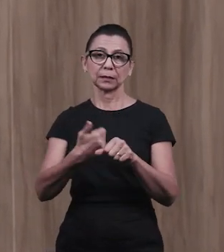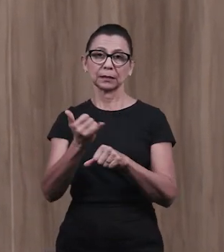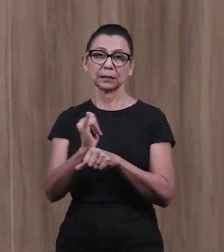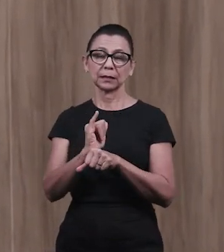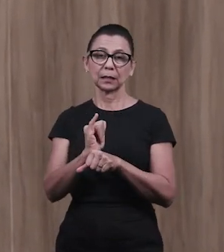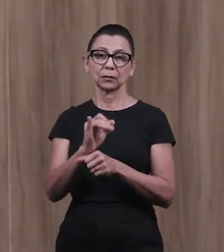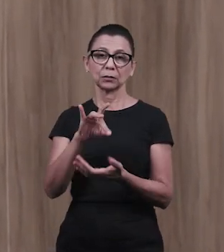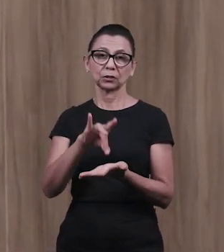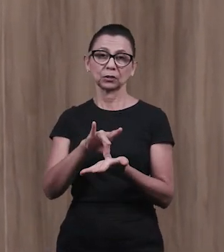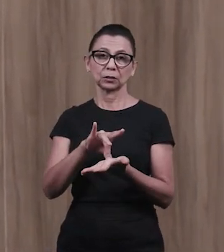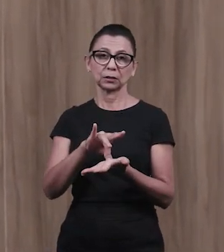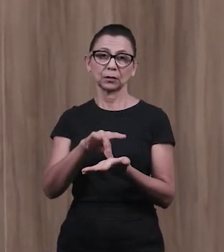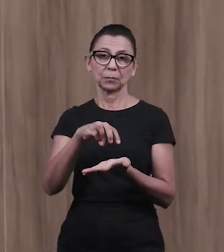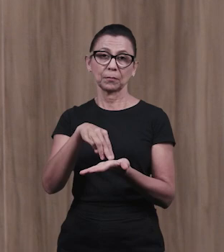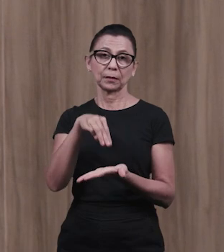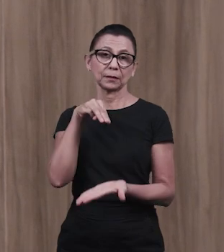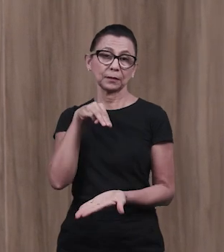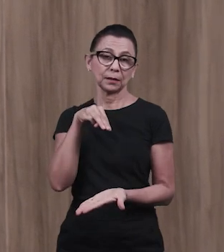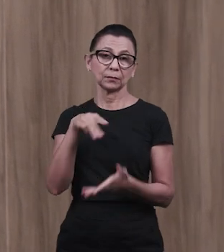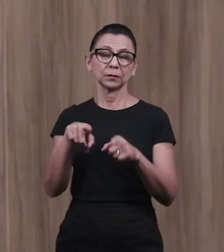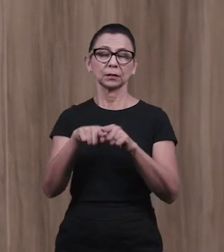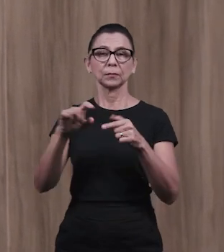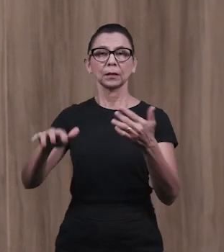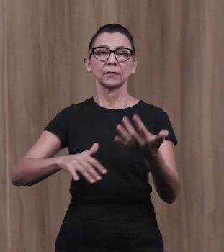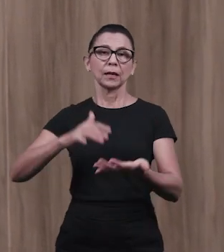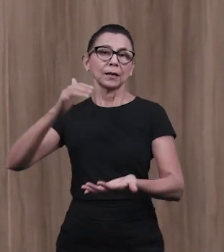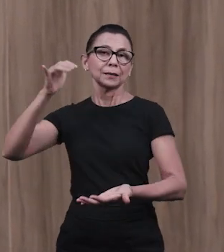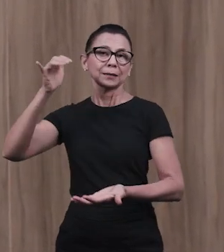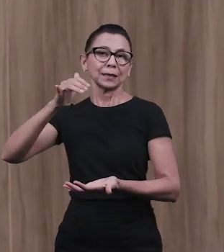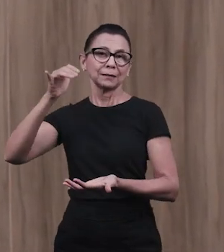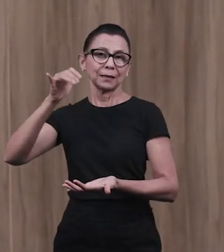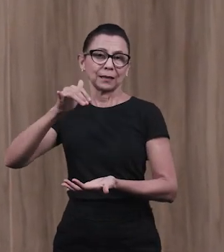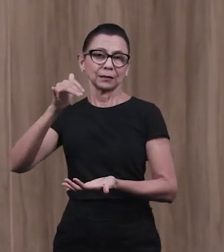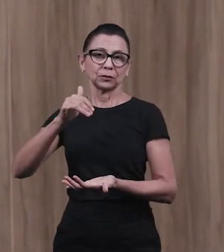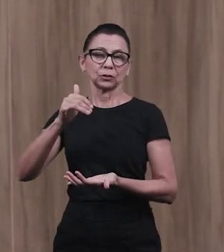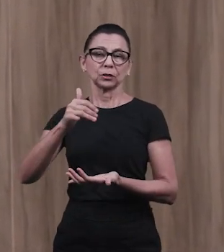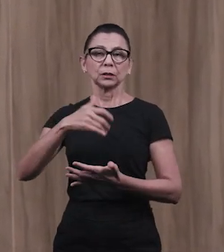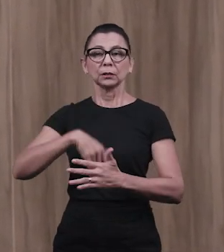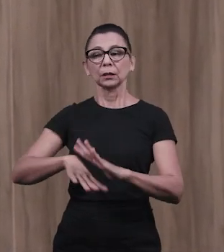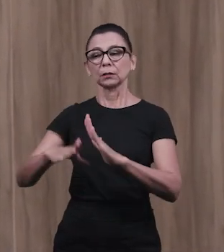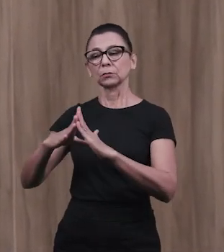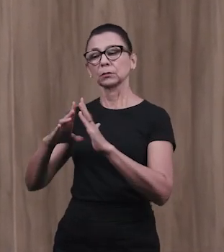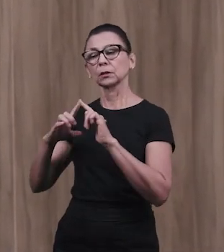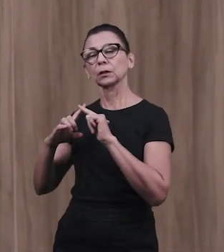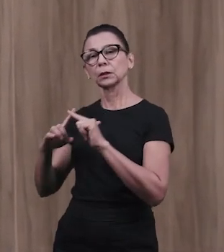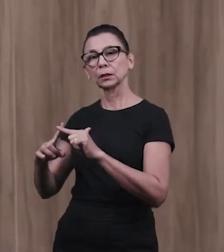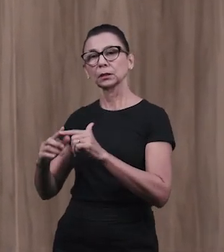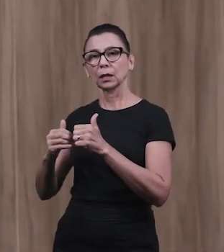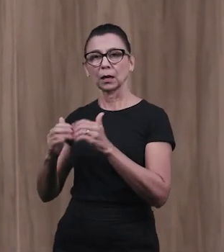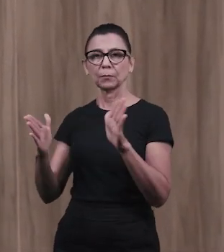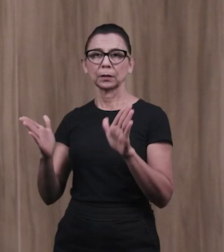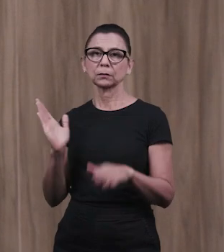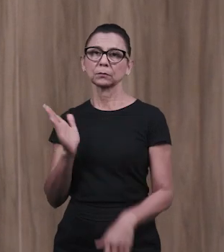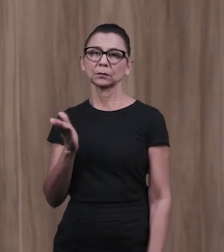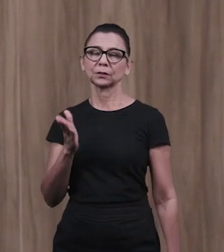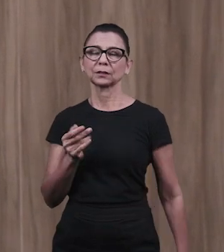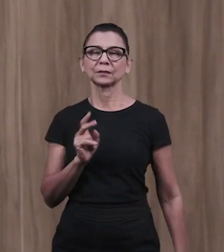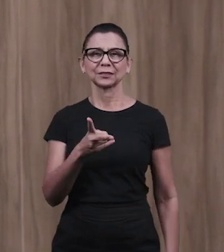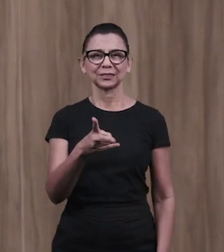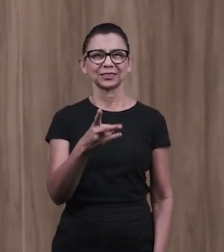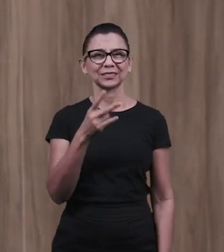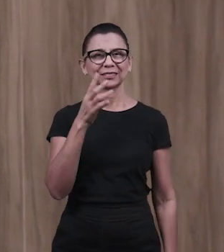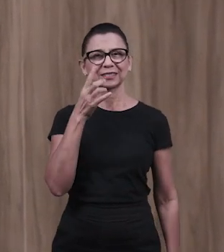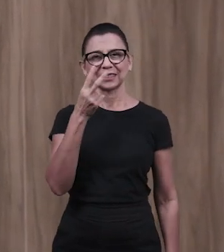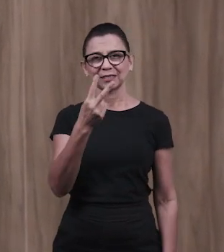Каждое воскресенье 10 часов утра по бразильскому времени, а также в церквях, которые уже открылись. Продолжайте смотреть